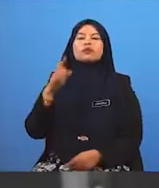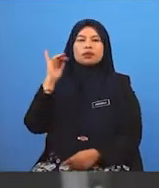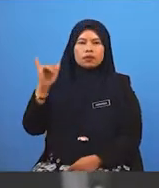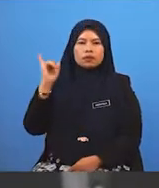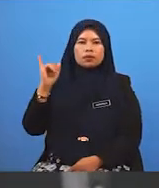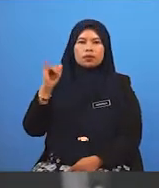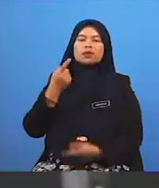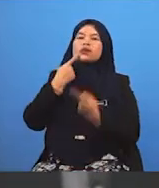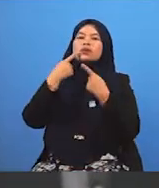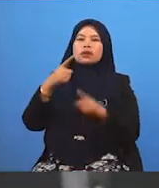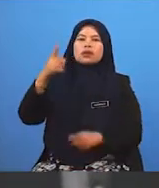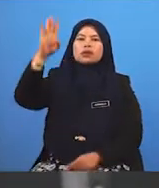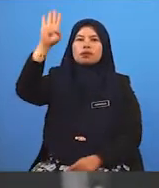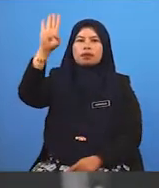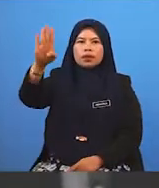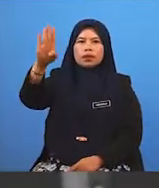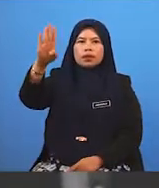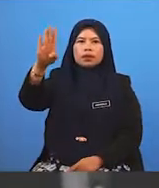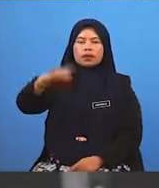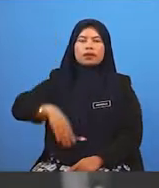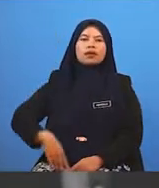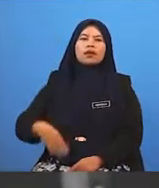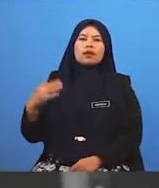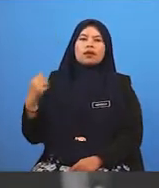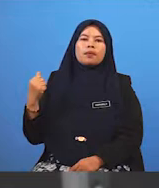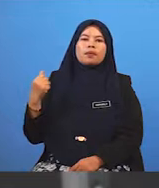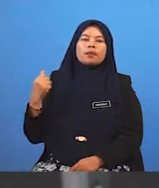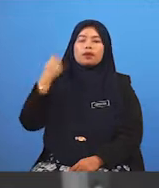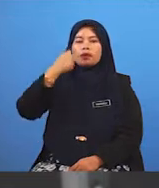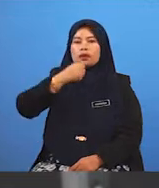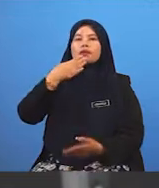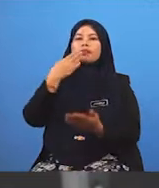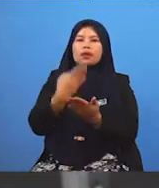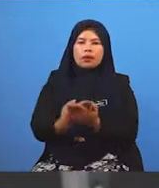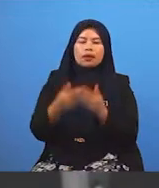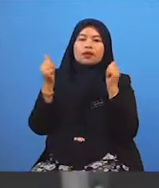Maksud linisa'ihi mukhulunqa ialah berakhlak baik dengan isteri mereka.